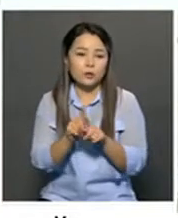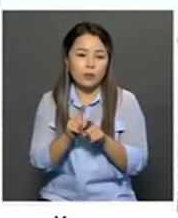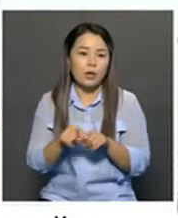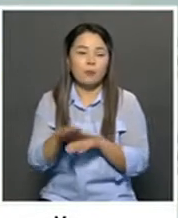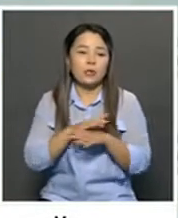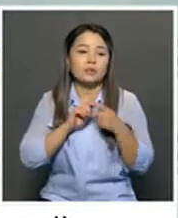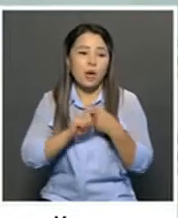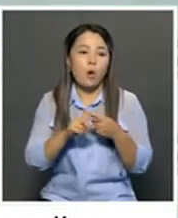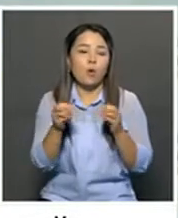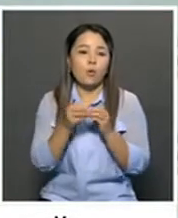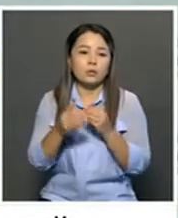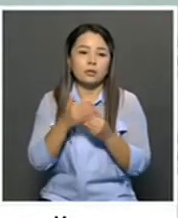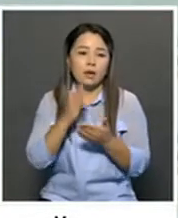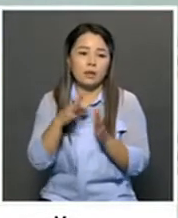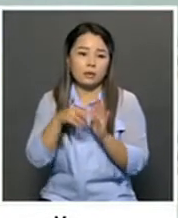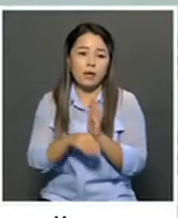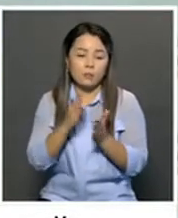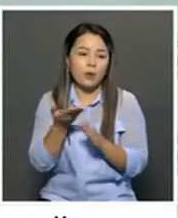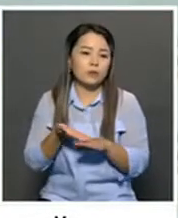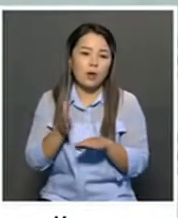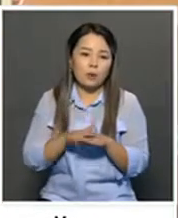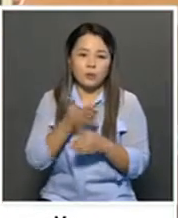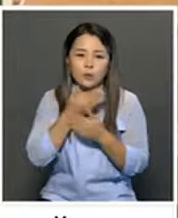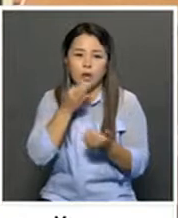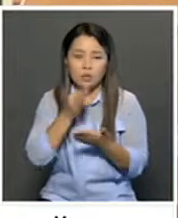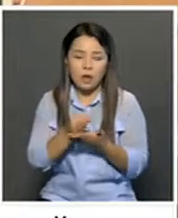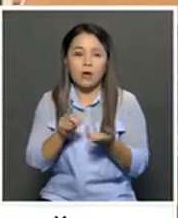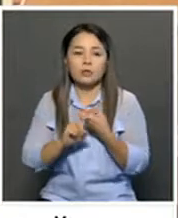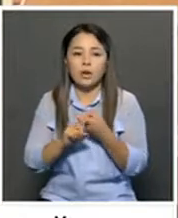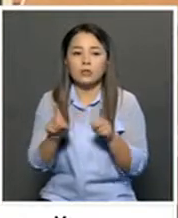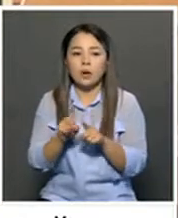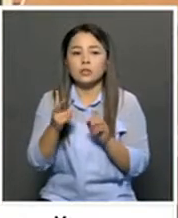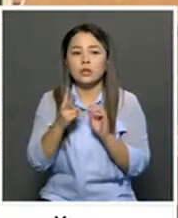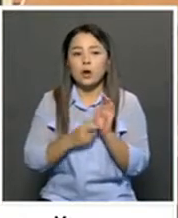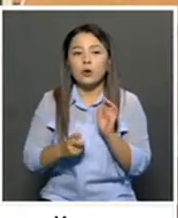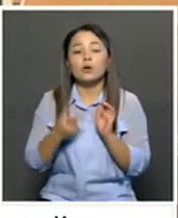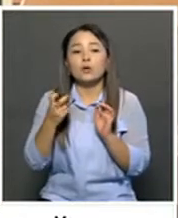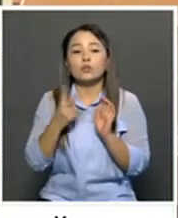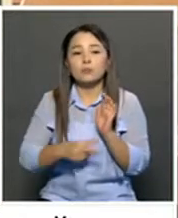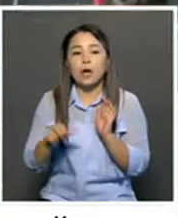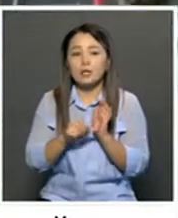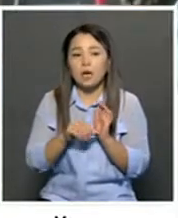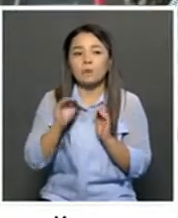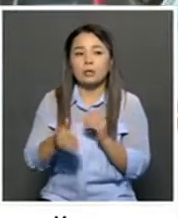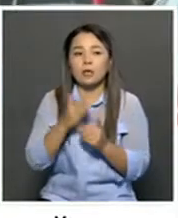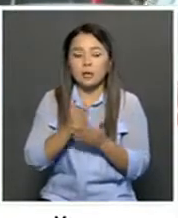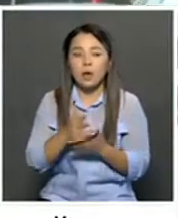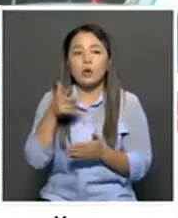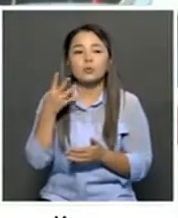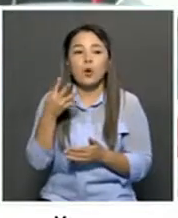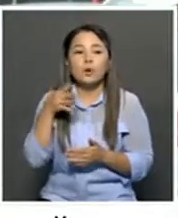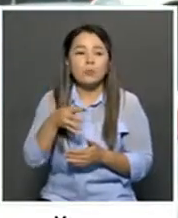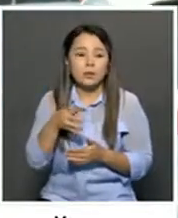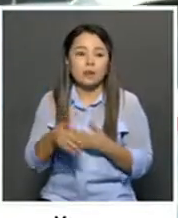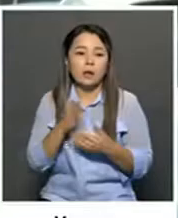бірінші ондыққа кірді. Мұнда жағдай соншалықты ауыр деуге келмейді. Ковид диагнозы қойылғандар 276 мыңға жетіп, 4 мыңнан астамы қайтыс болған. Алайда